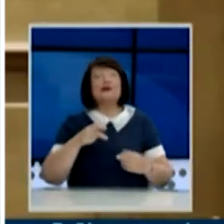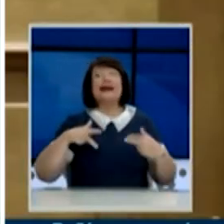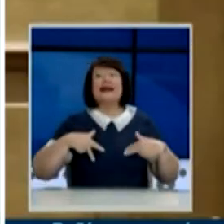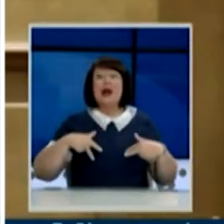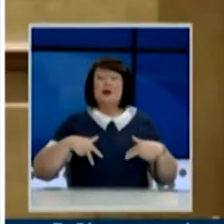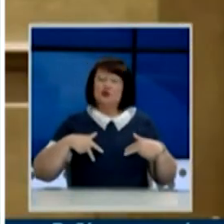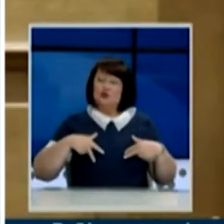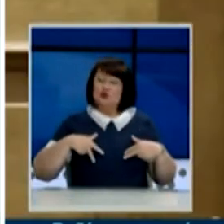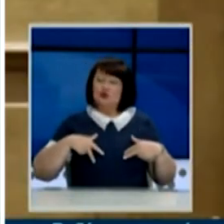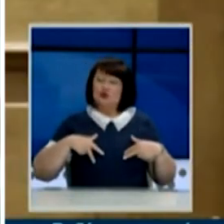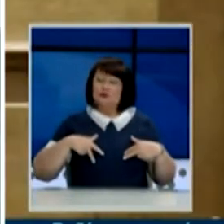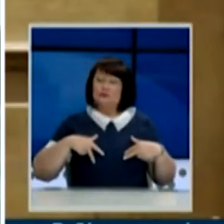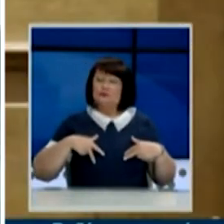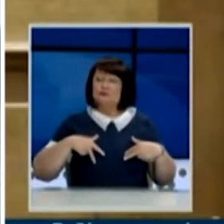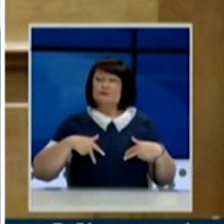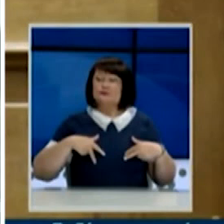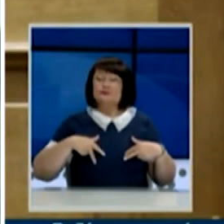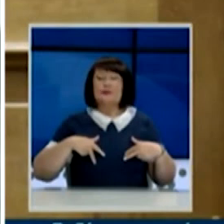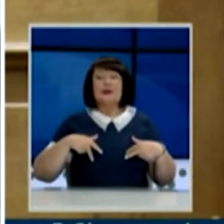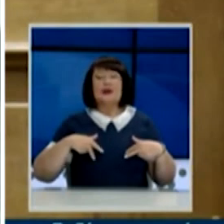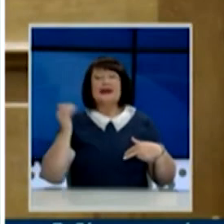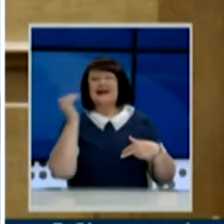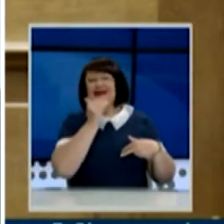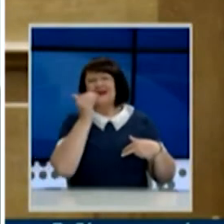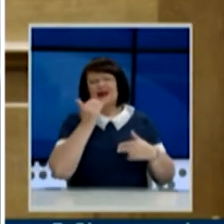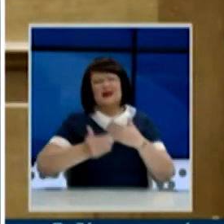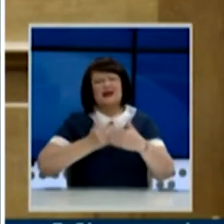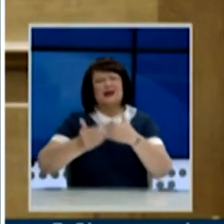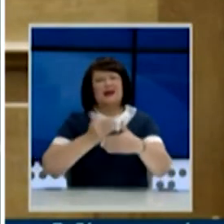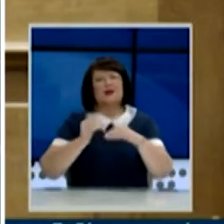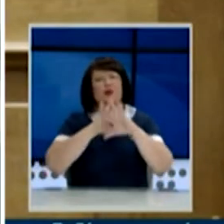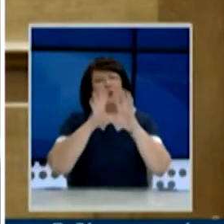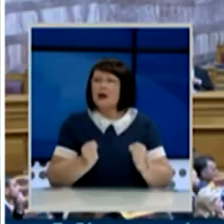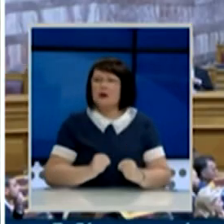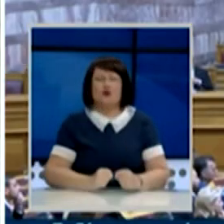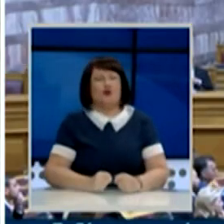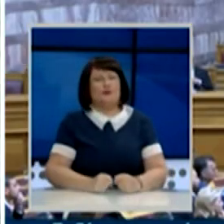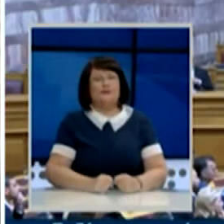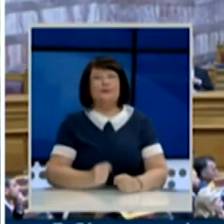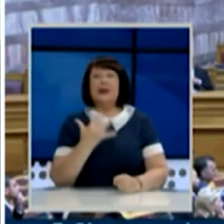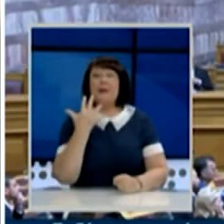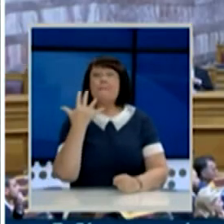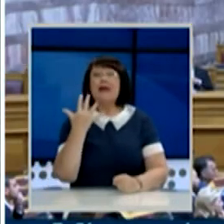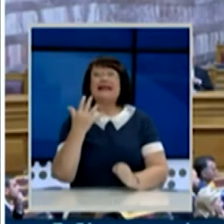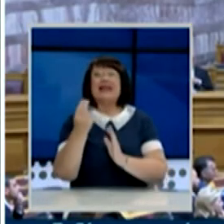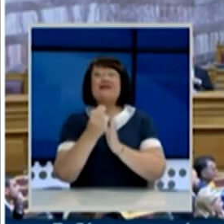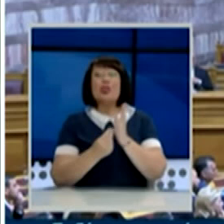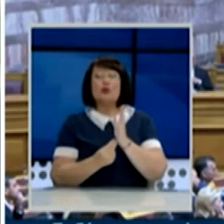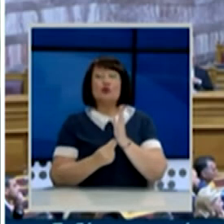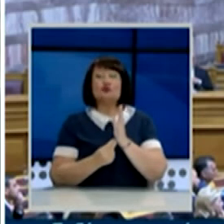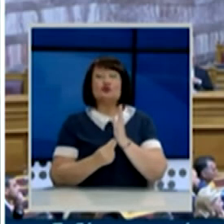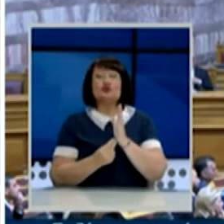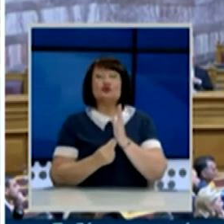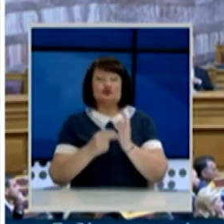πρόληψης, το μεγάλο μας θέμα. Το ξέρετε κι εσείς, είναι ότι δεν έχουμε πρόληψη. Έχουμε μεγάλο κενό εκεί στο κομμάτι αυτό. Να σας θυμίσω ότι πριν